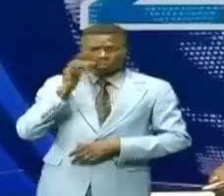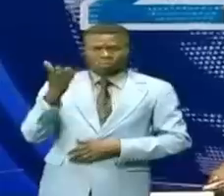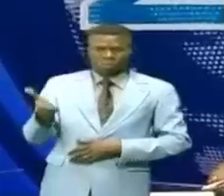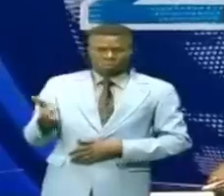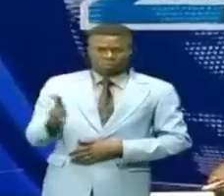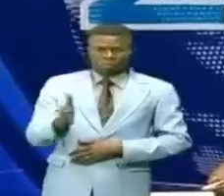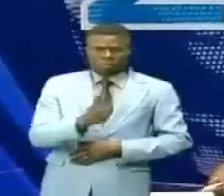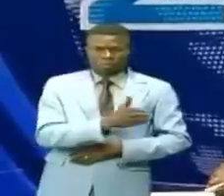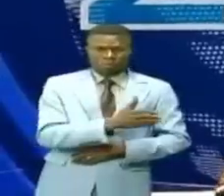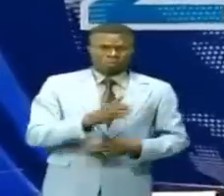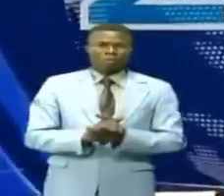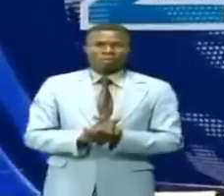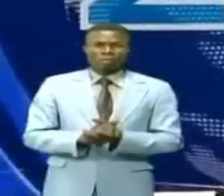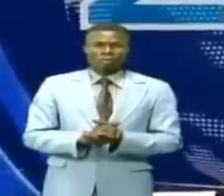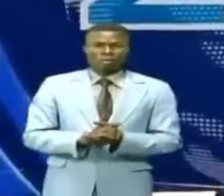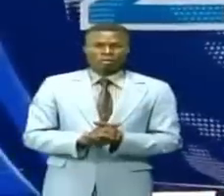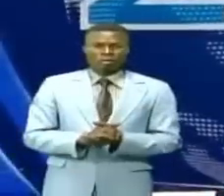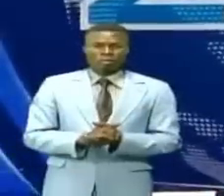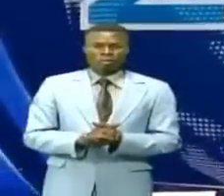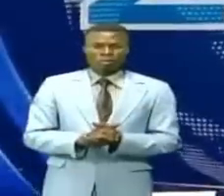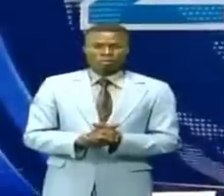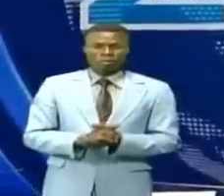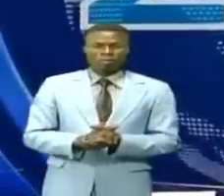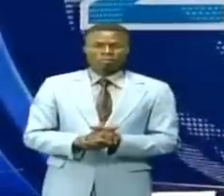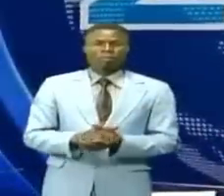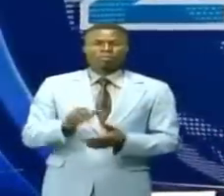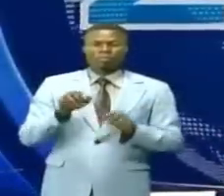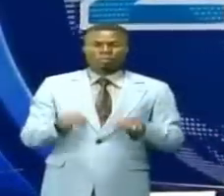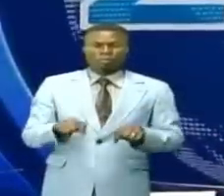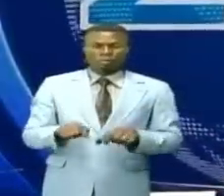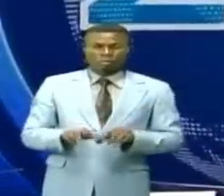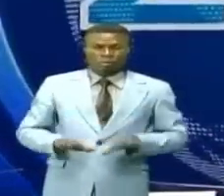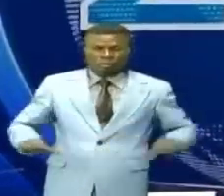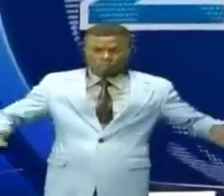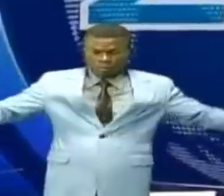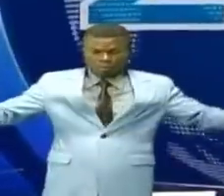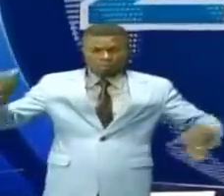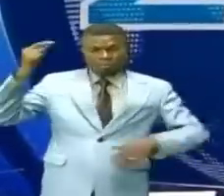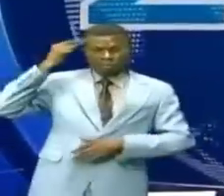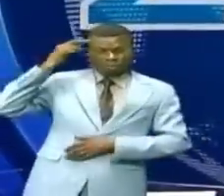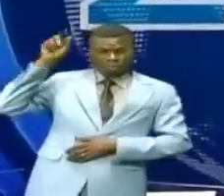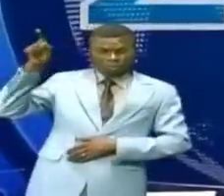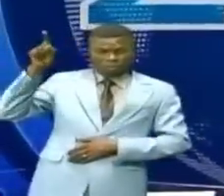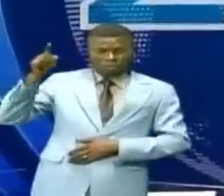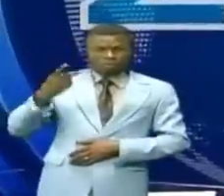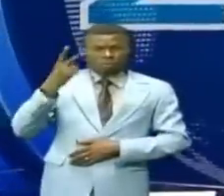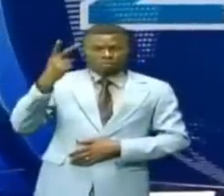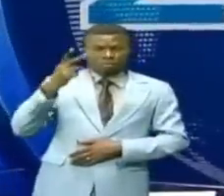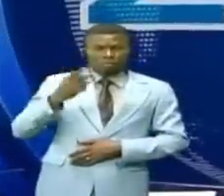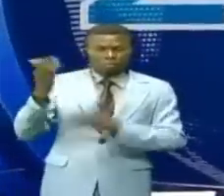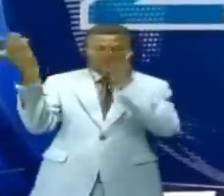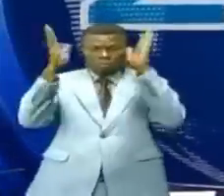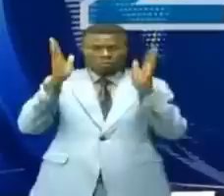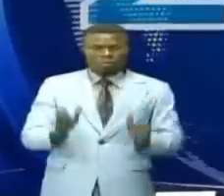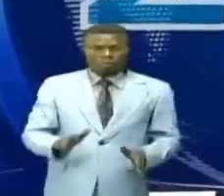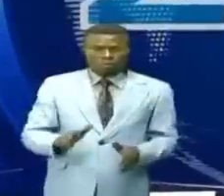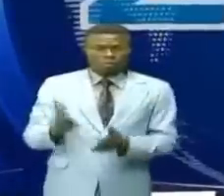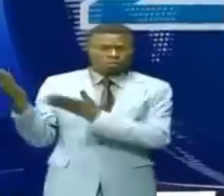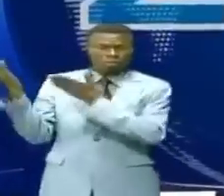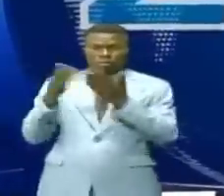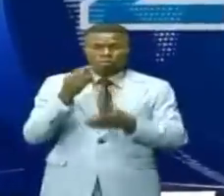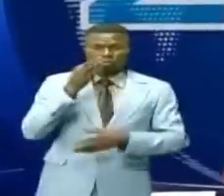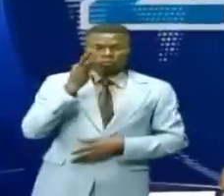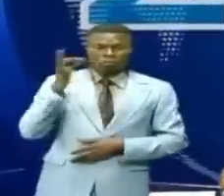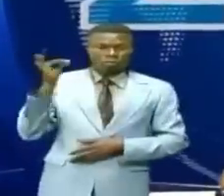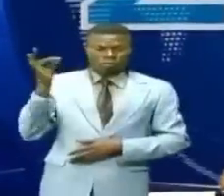congolais. Et puis, la scène a eu lieu à l'aéroport international de Ndjili. Deux trafiquants de drogue en provenance de Brasilia sont